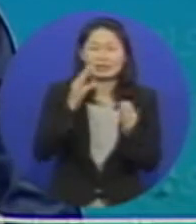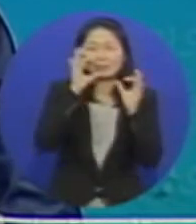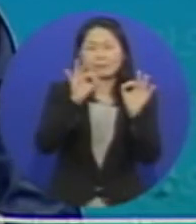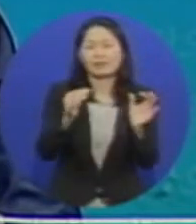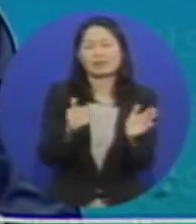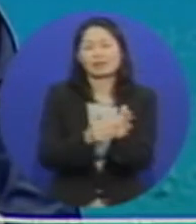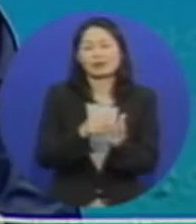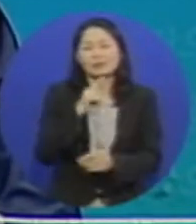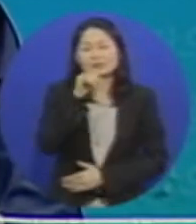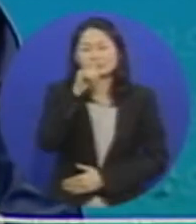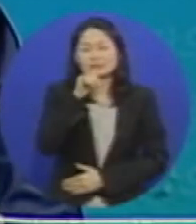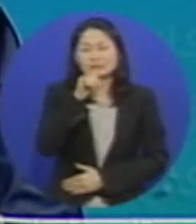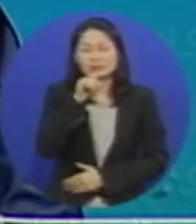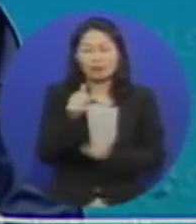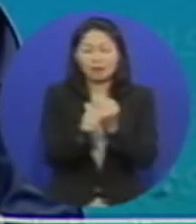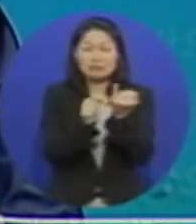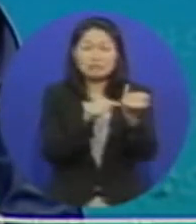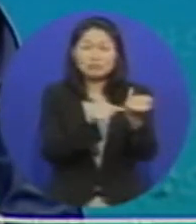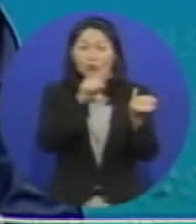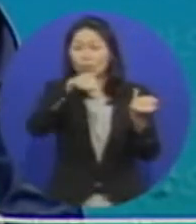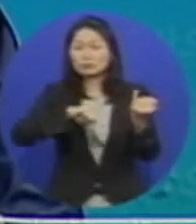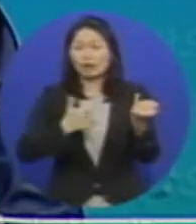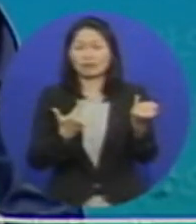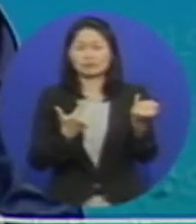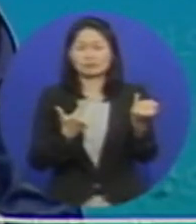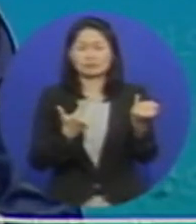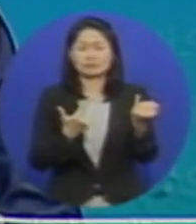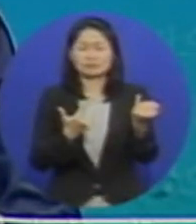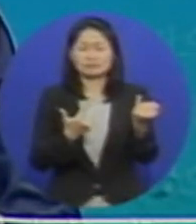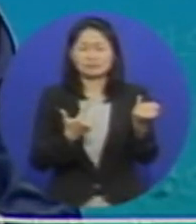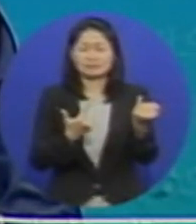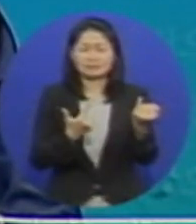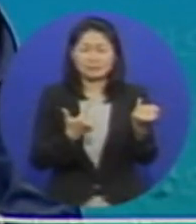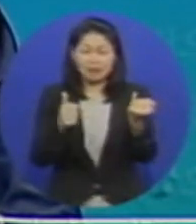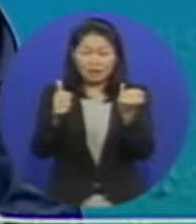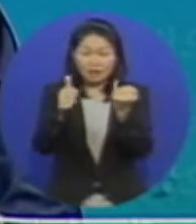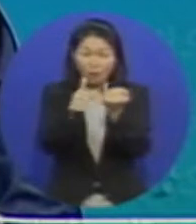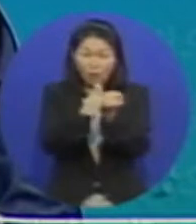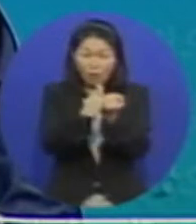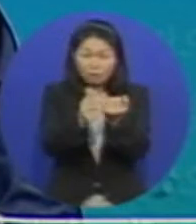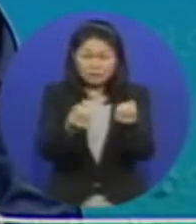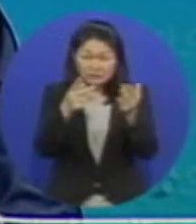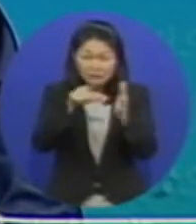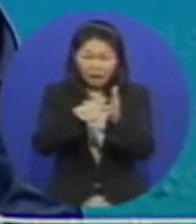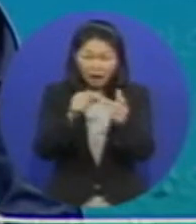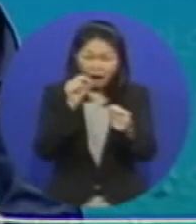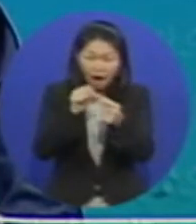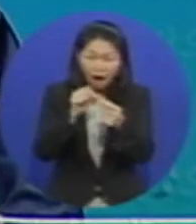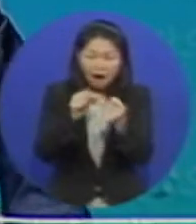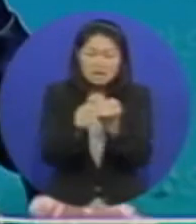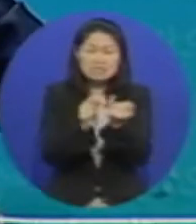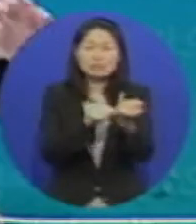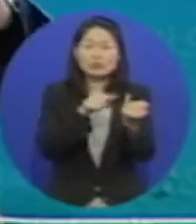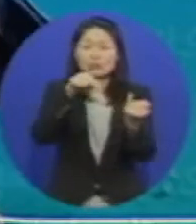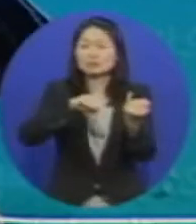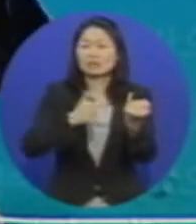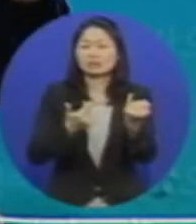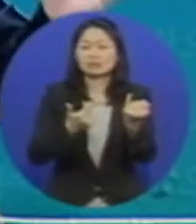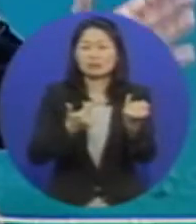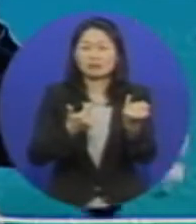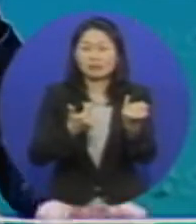됩니다 신부가 않은 거예요 결혼식 시간에 됐는데 신부가 않았어요 실장이